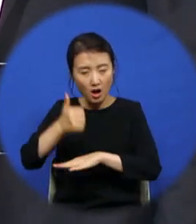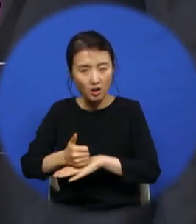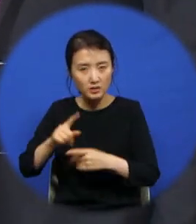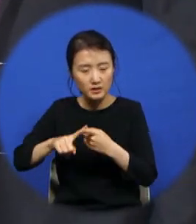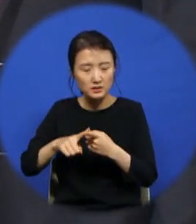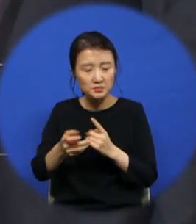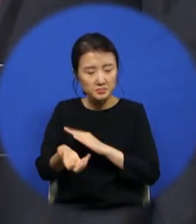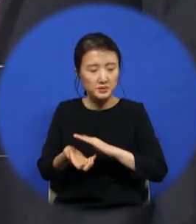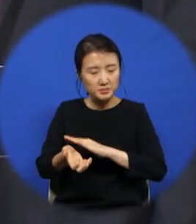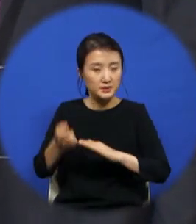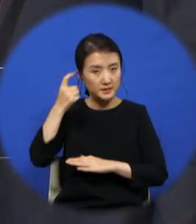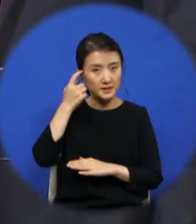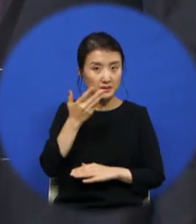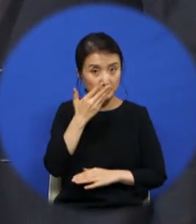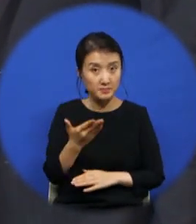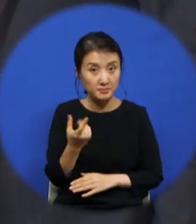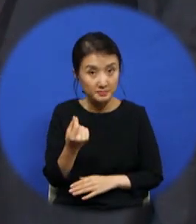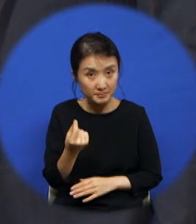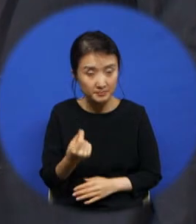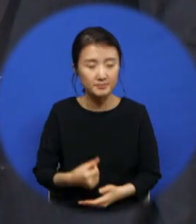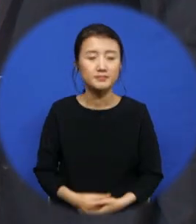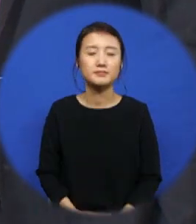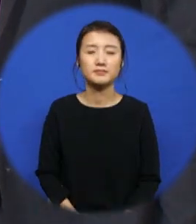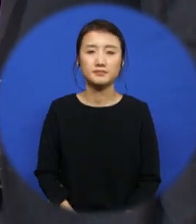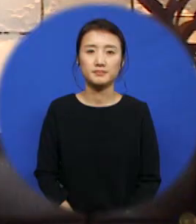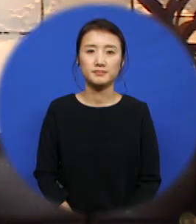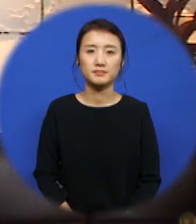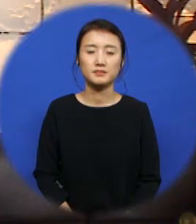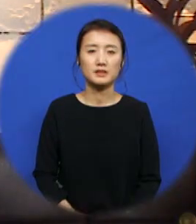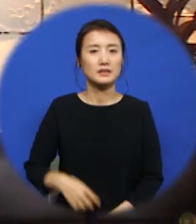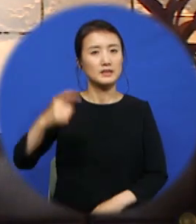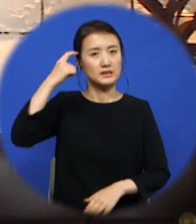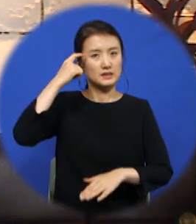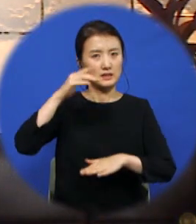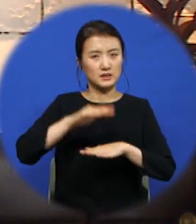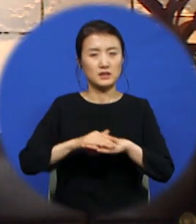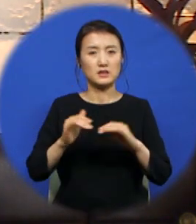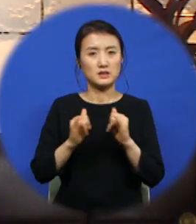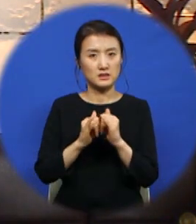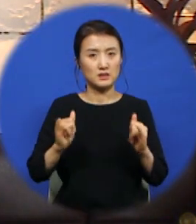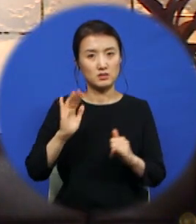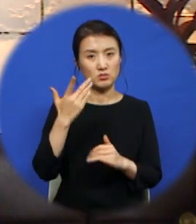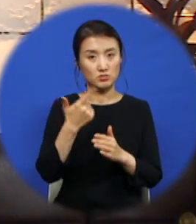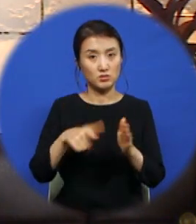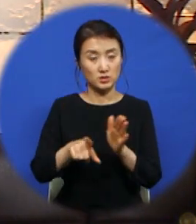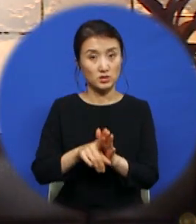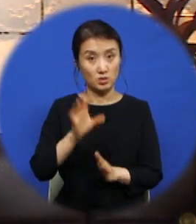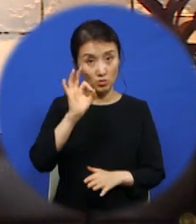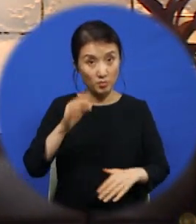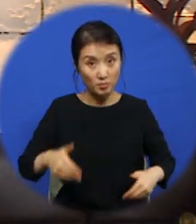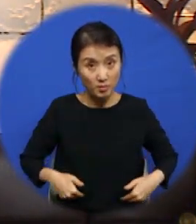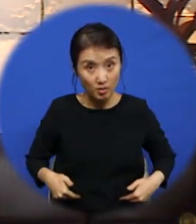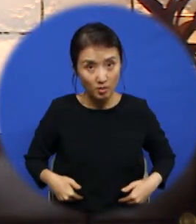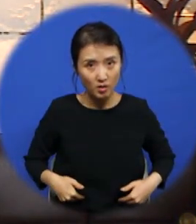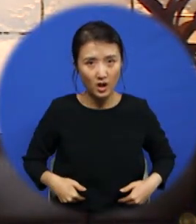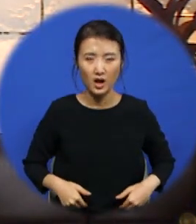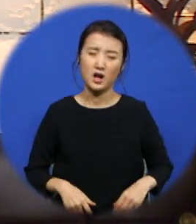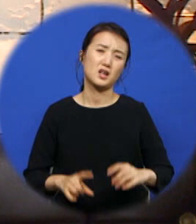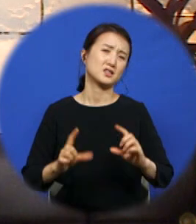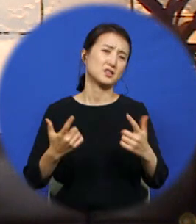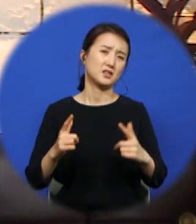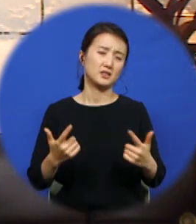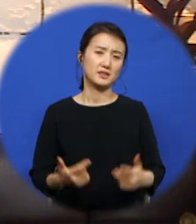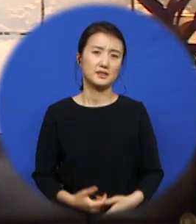꼭 염두 해 주셨으면 좋겠습니다 여러분 그런데 새로운 자가 되는 데 도움이 됩니까 안되잖아